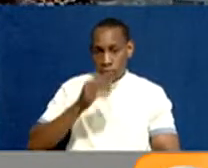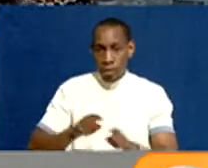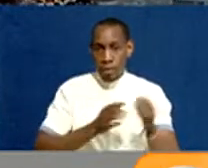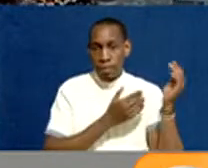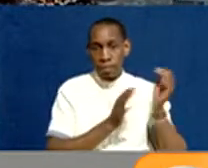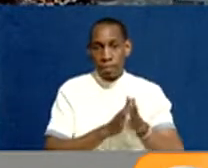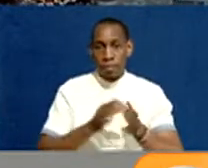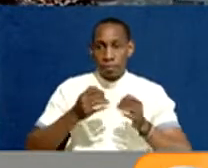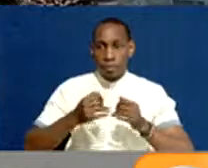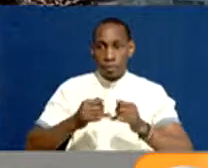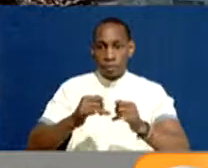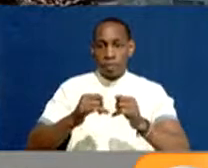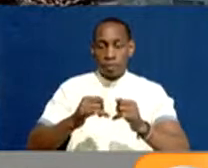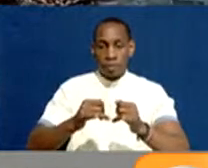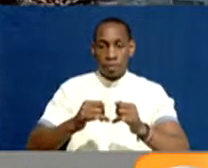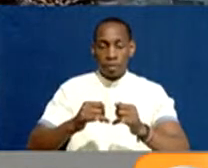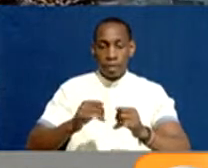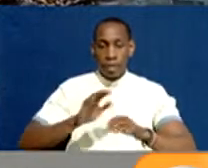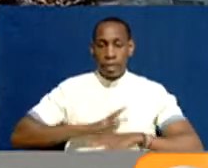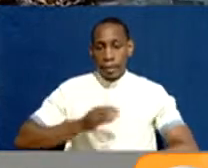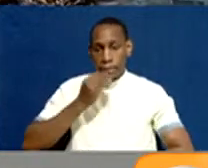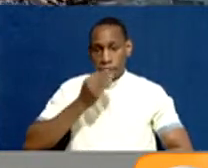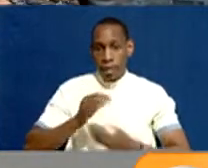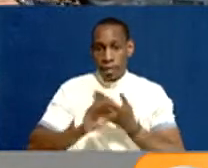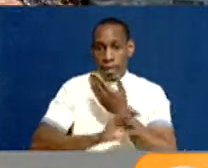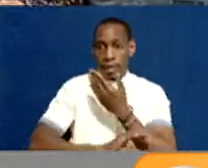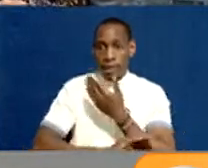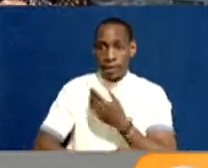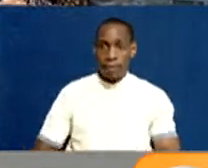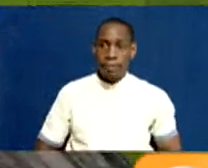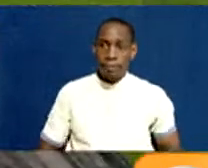unatarajiwa kufanikisha utoshelevu wa chakula humu nchini.